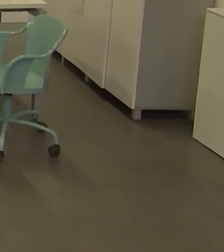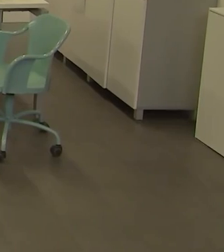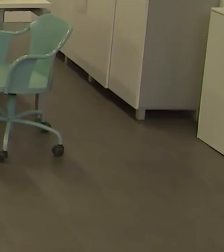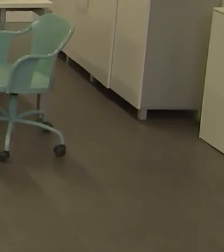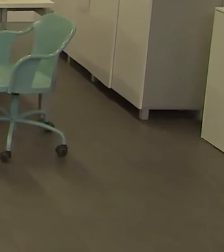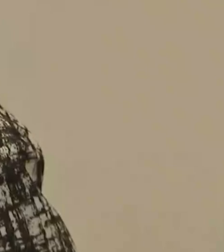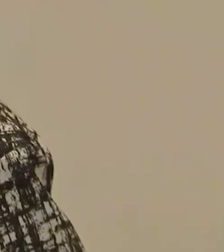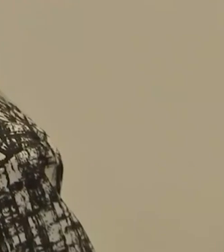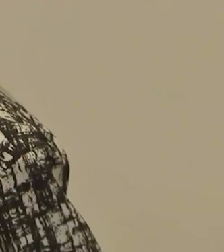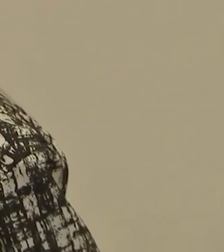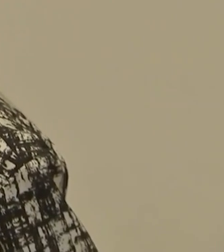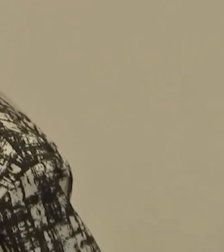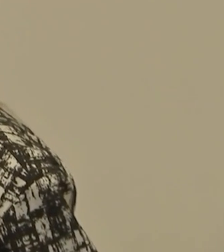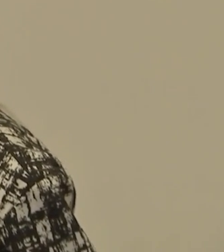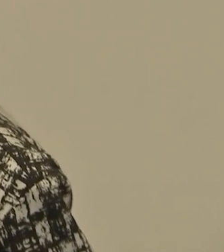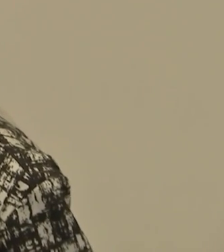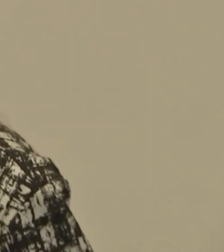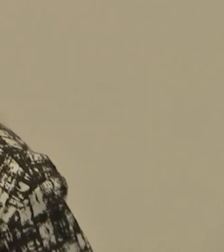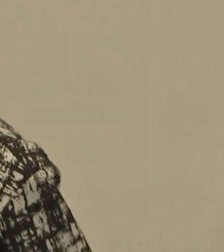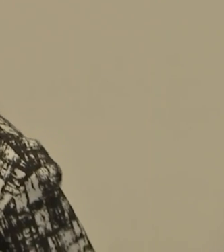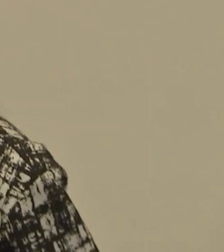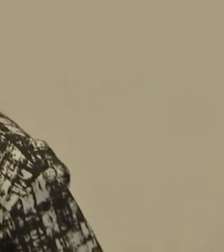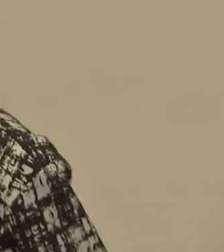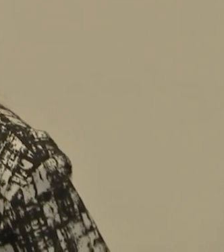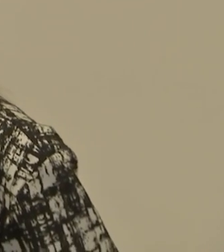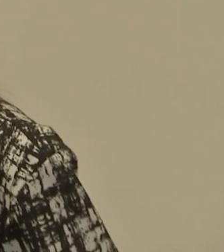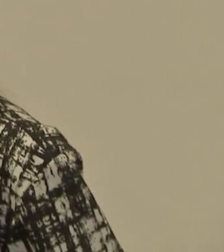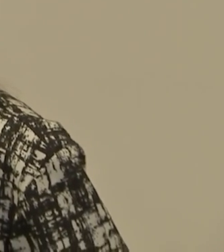Nihat cama vurdu, alev irkildi.